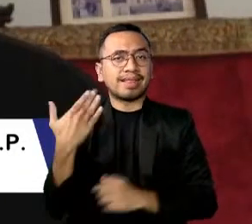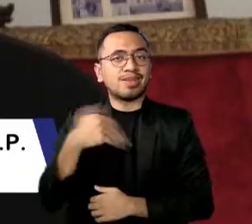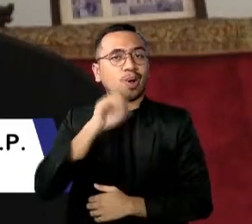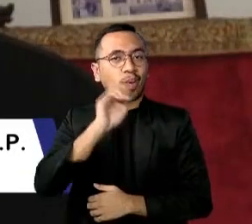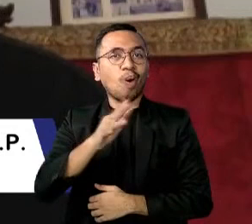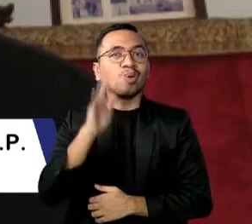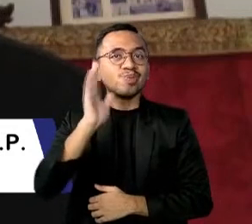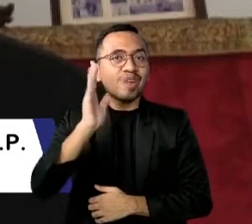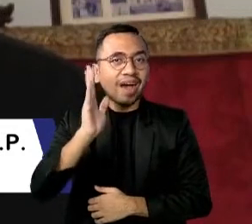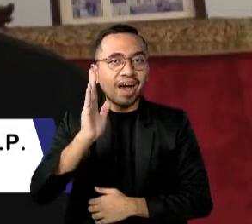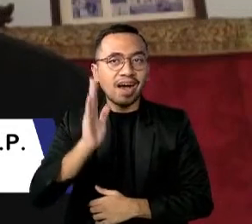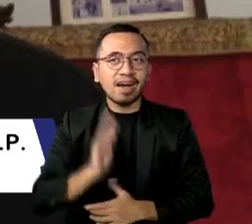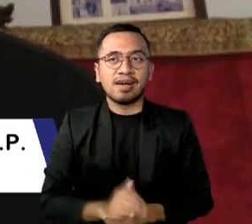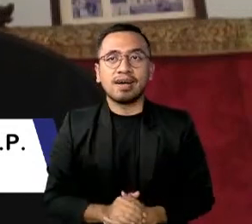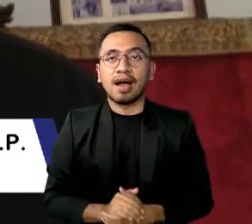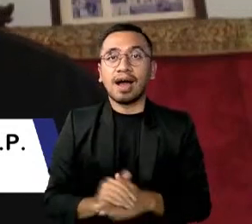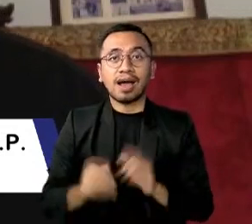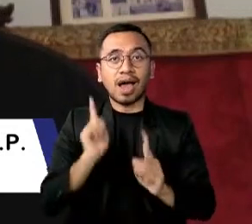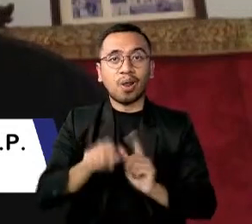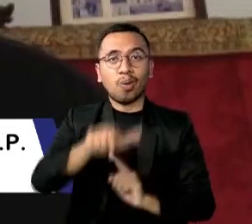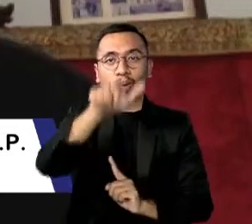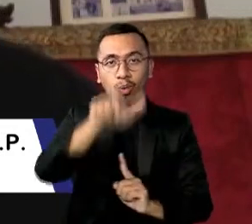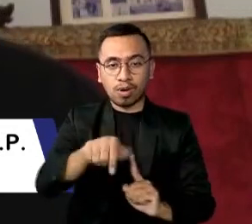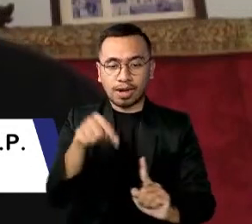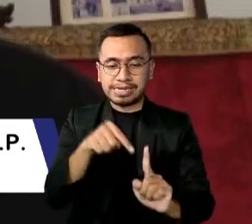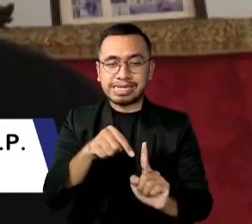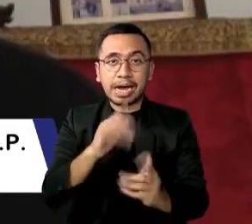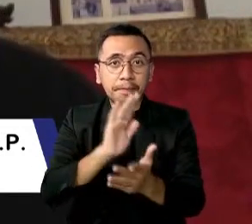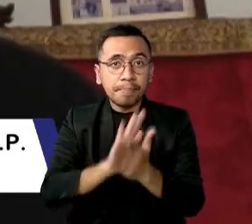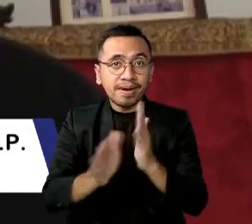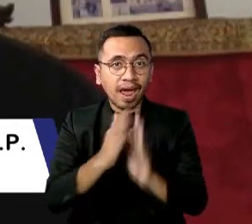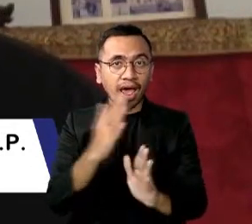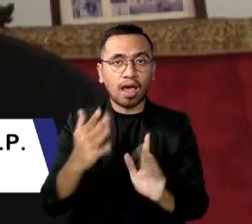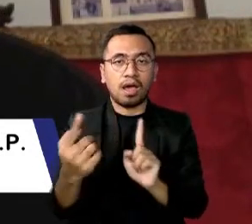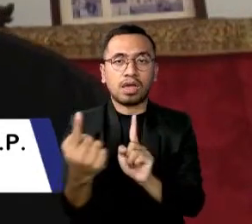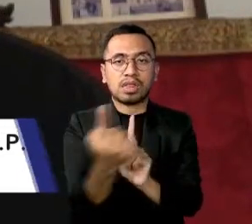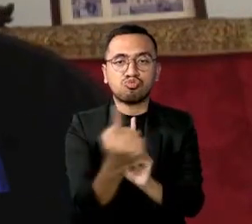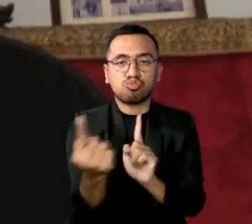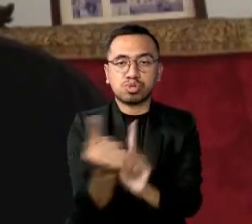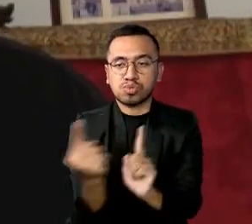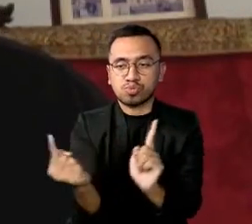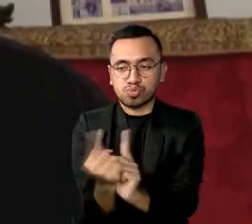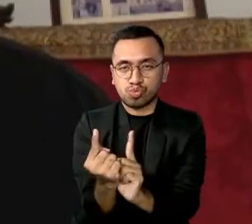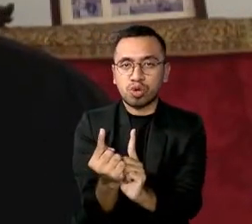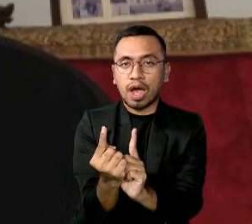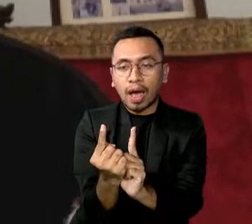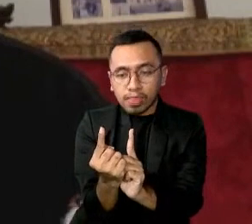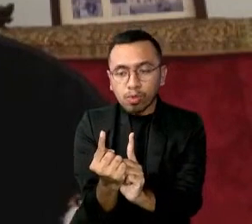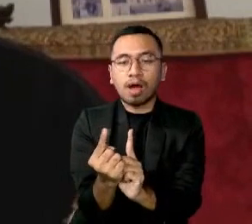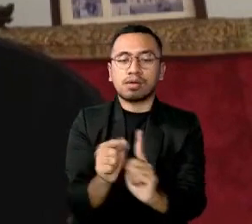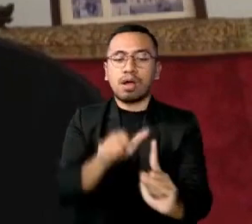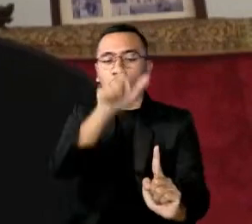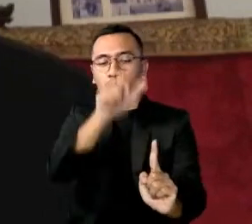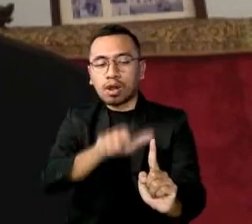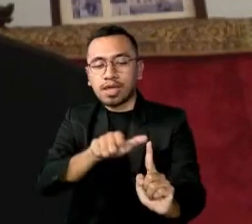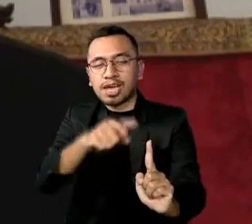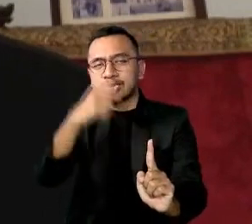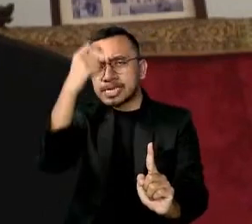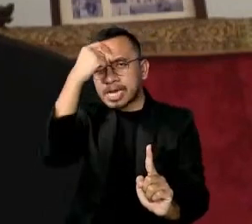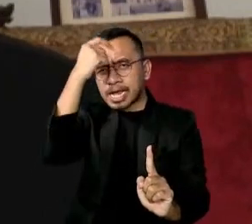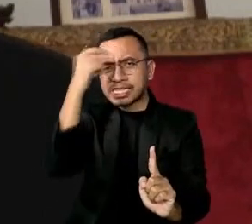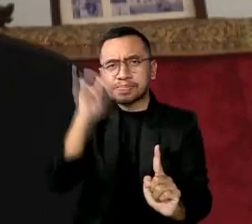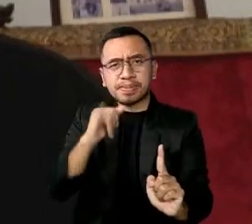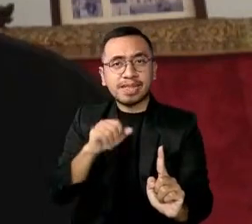bahwa mereka yang kontak ras mereka yang bergejala itu tas baik dan terkonfirmasi bisa